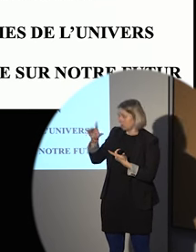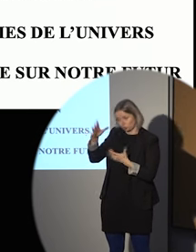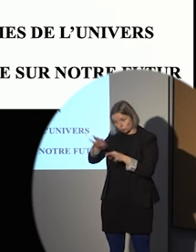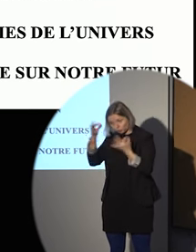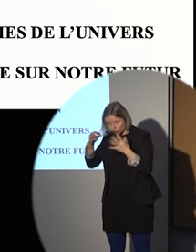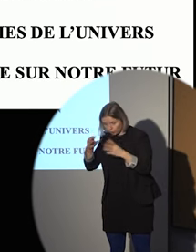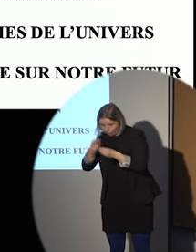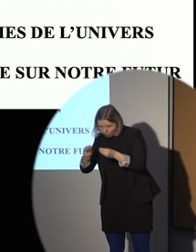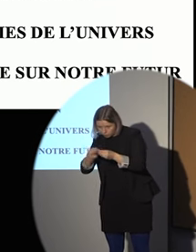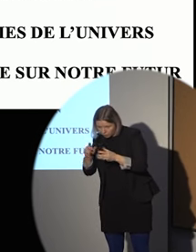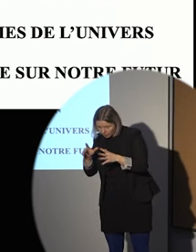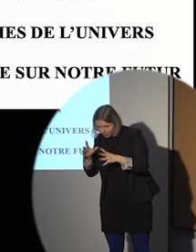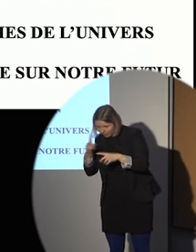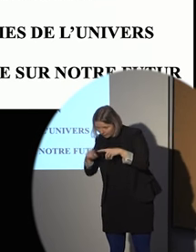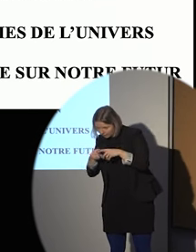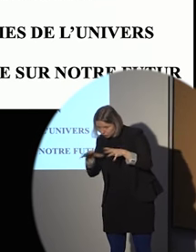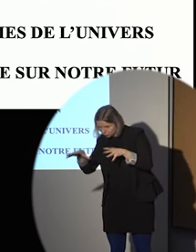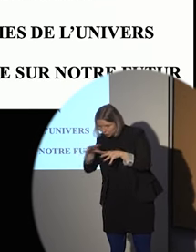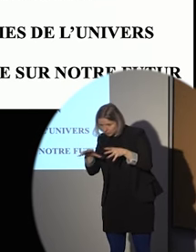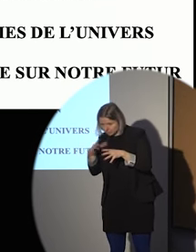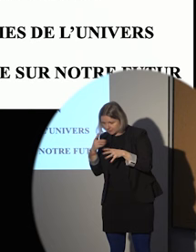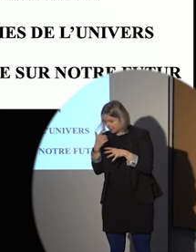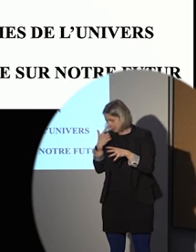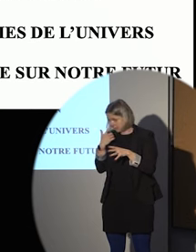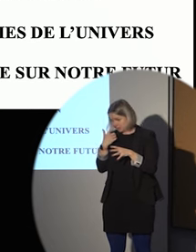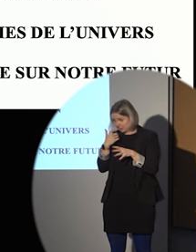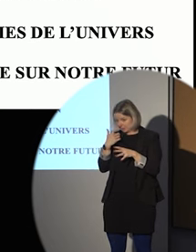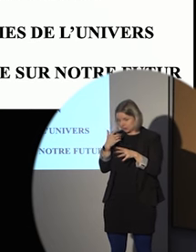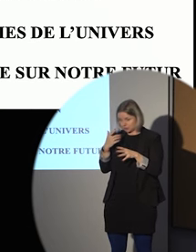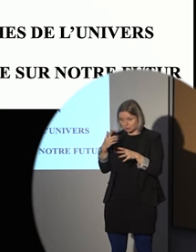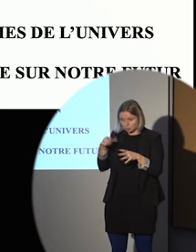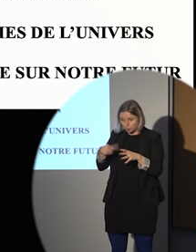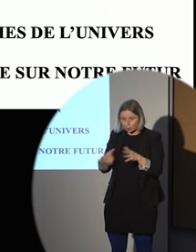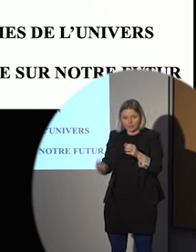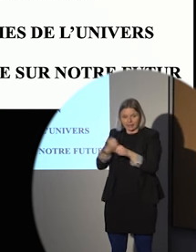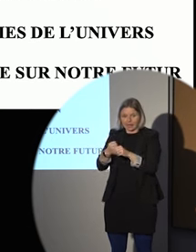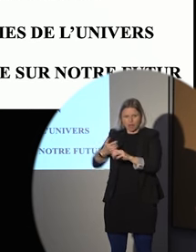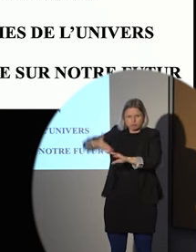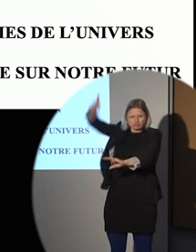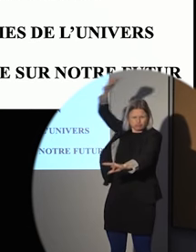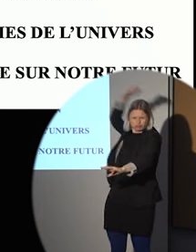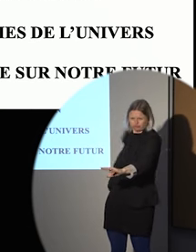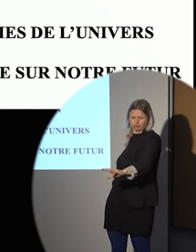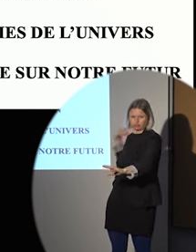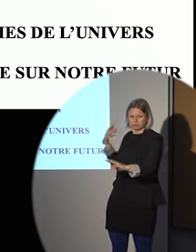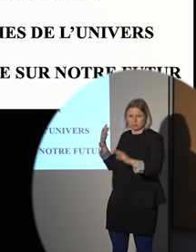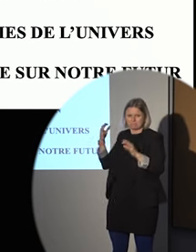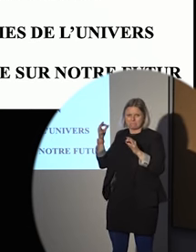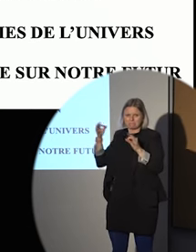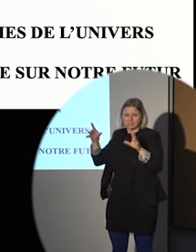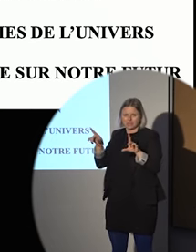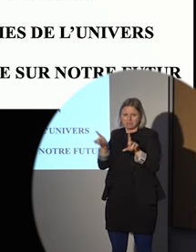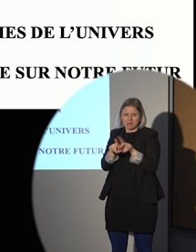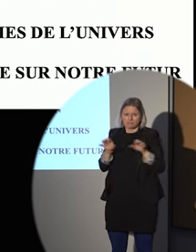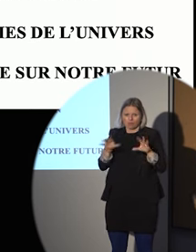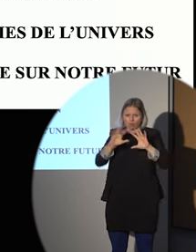été formées. Juste après le Big Bang, c'est les gigantesques structures filamentaires de l'univers. Les galaxies se forment en fusionnant les unes avec les